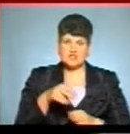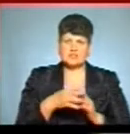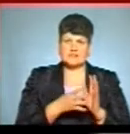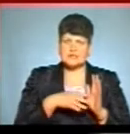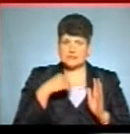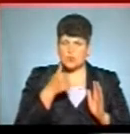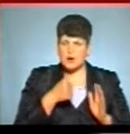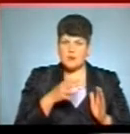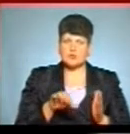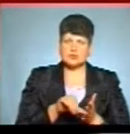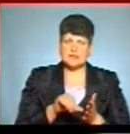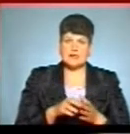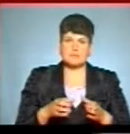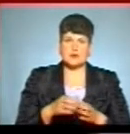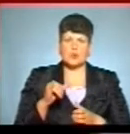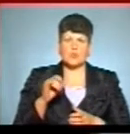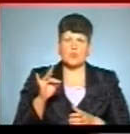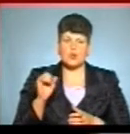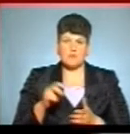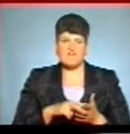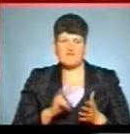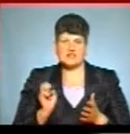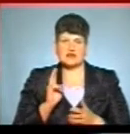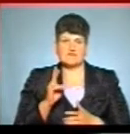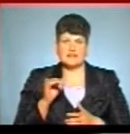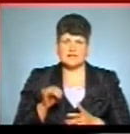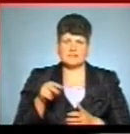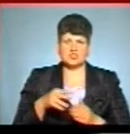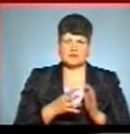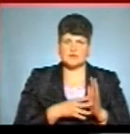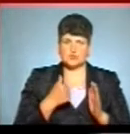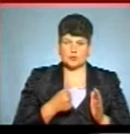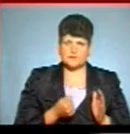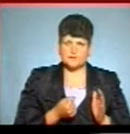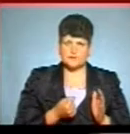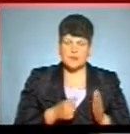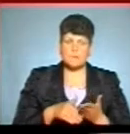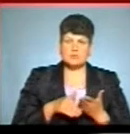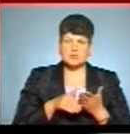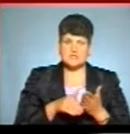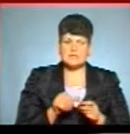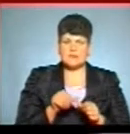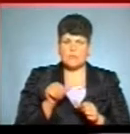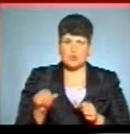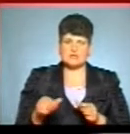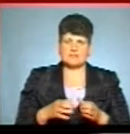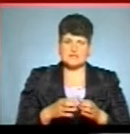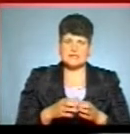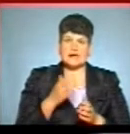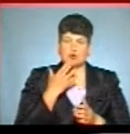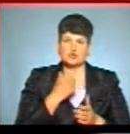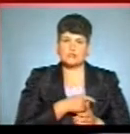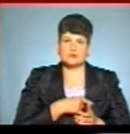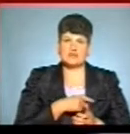2015-2019 роках член партії «УКРОП». Вийшла з неї у квітні 2019-го. Помічниця позафракційного народного депутата